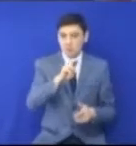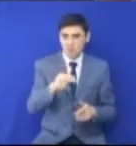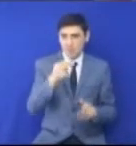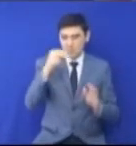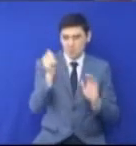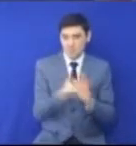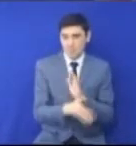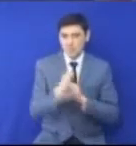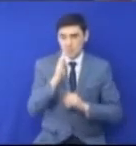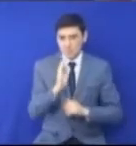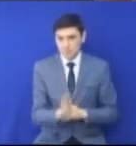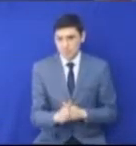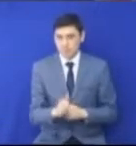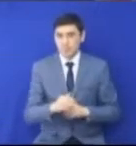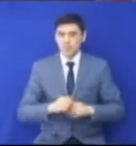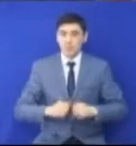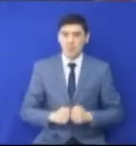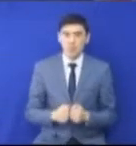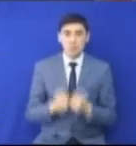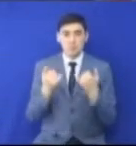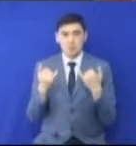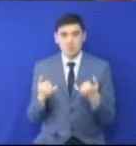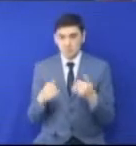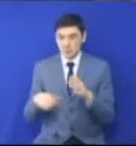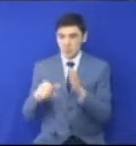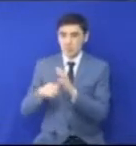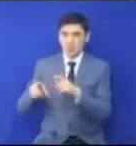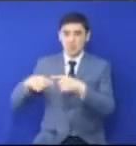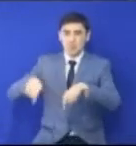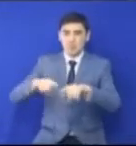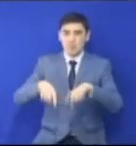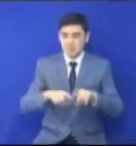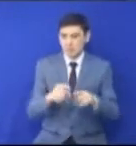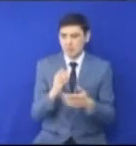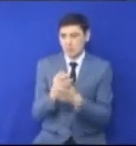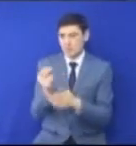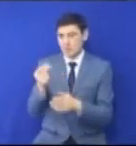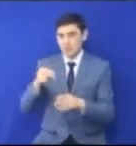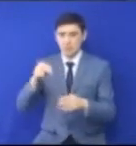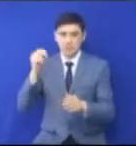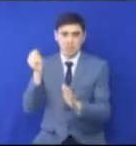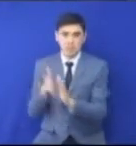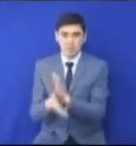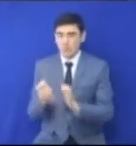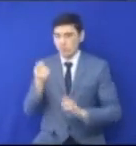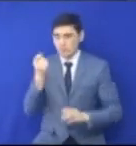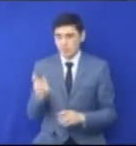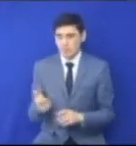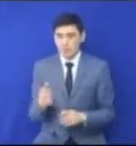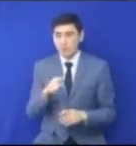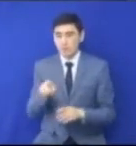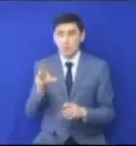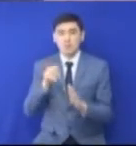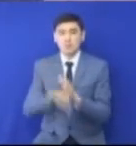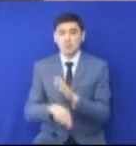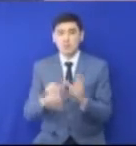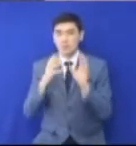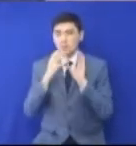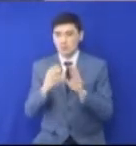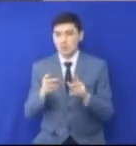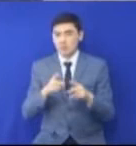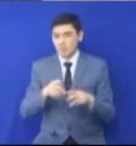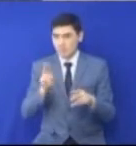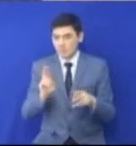кәсіпорындардың жағдай туралы айтылды. Бүгінде 6 мекеменің екеуінің кірісі төмен. Бұл Семей кәсіпорны мен жолаушы тасымалын басқару